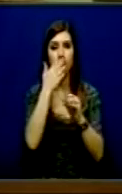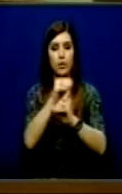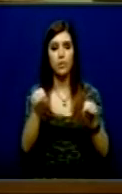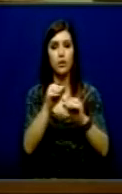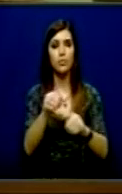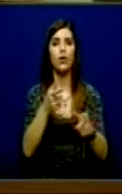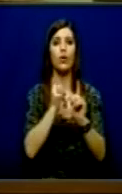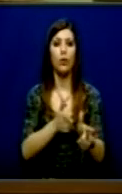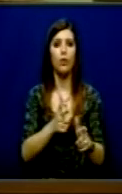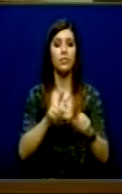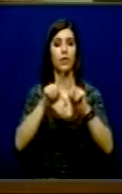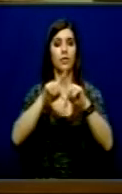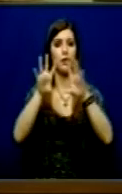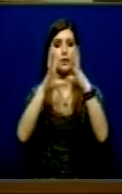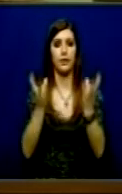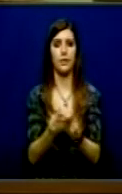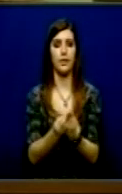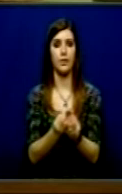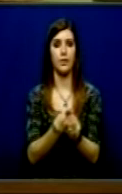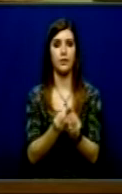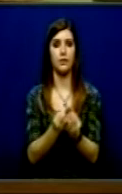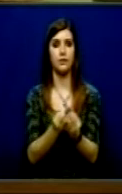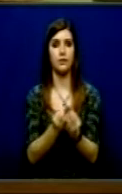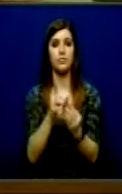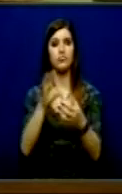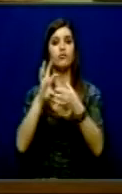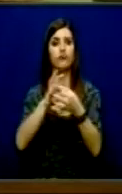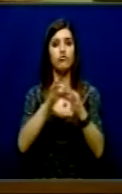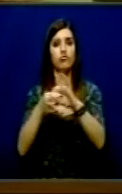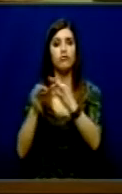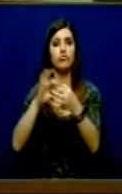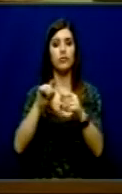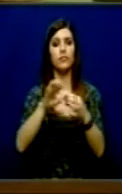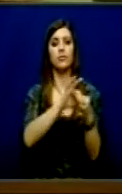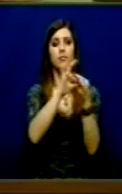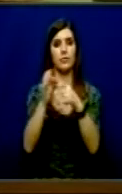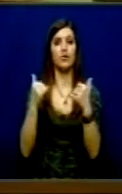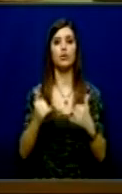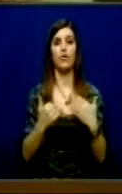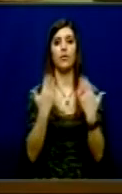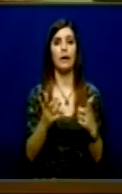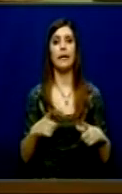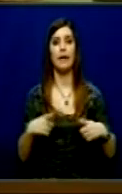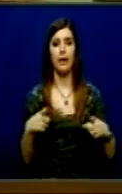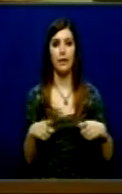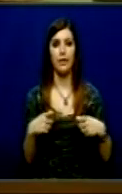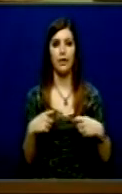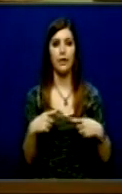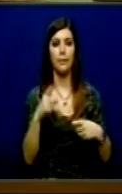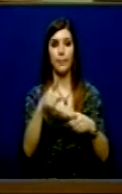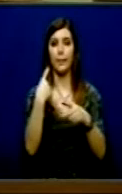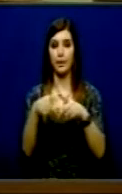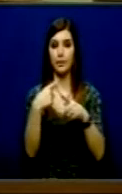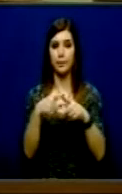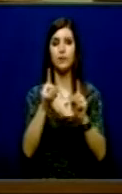luftën armatosur? Të gjitha këto në zinxhir na sjellin deri te sotmja. Dhe në këtë çështje duhet dhënë